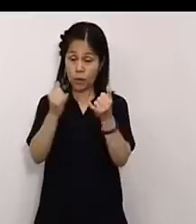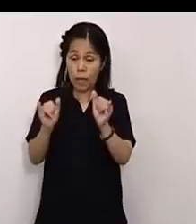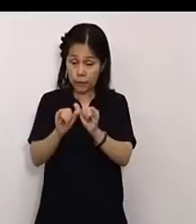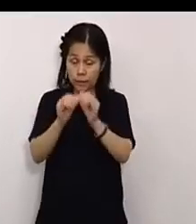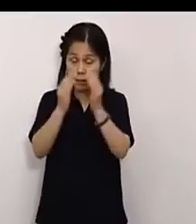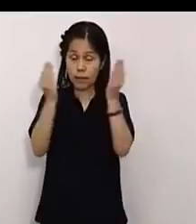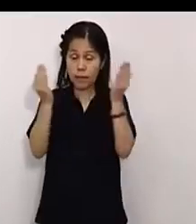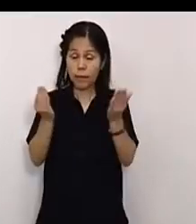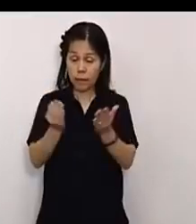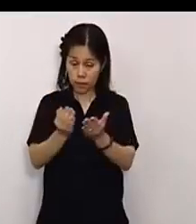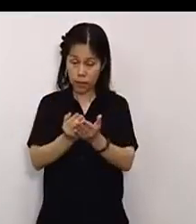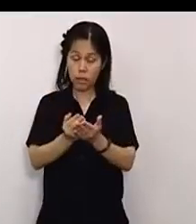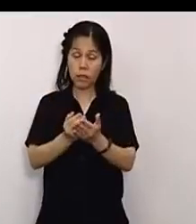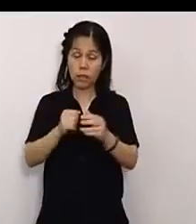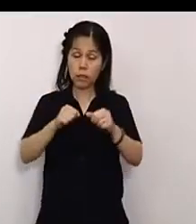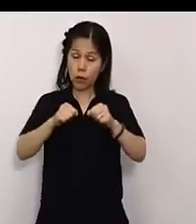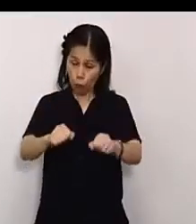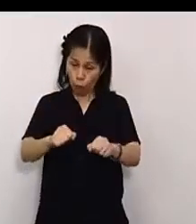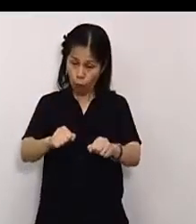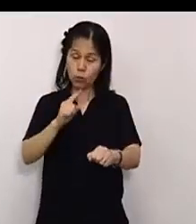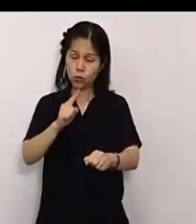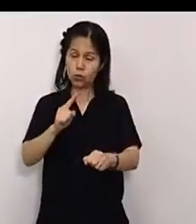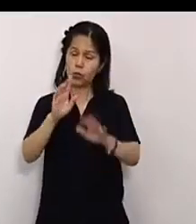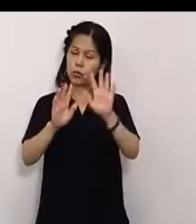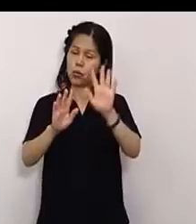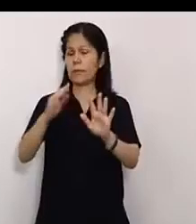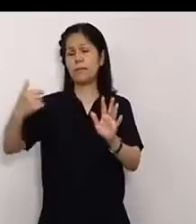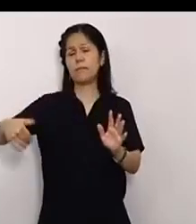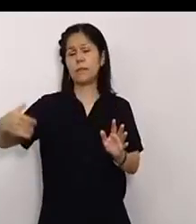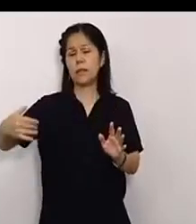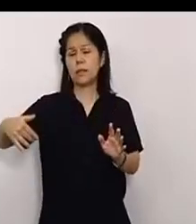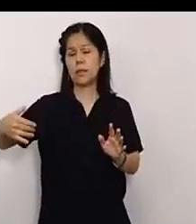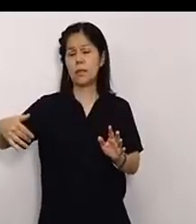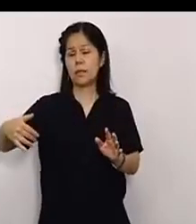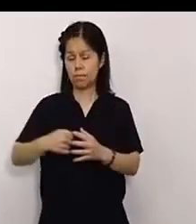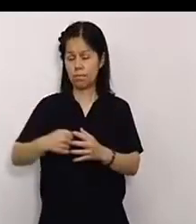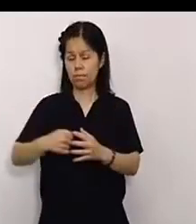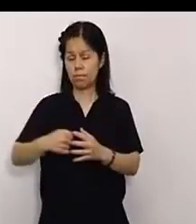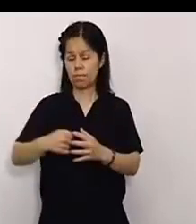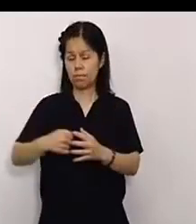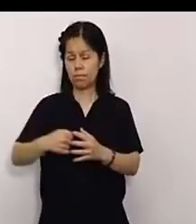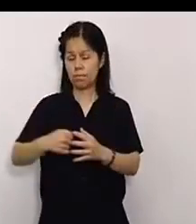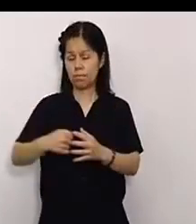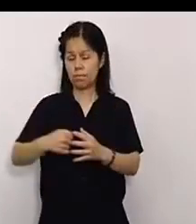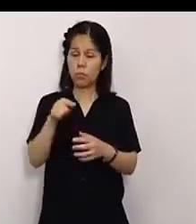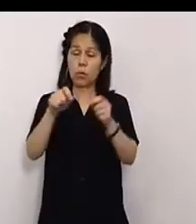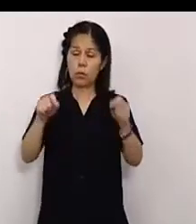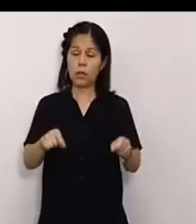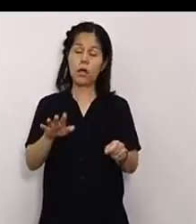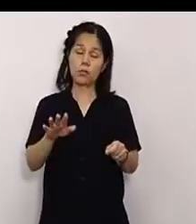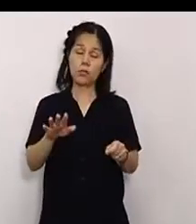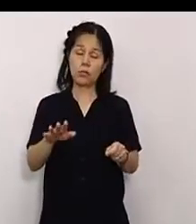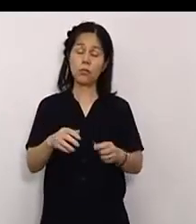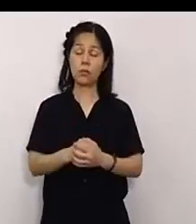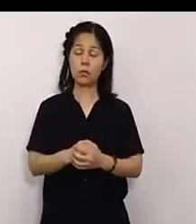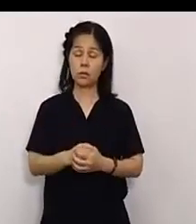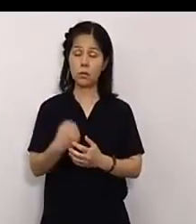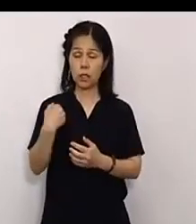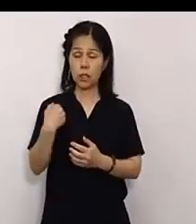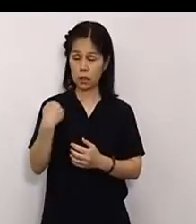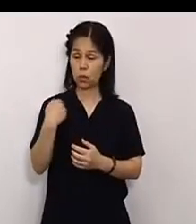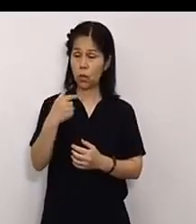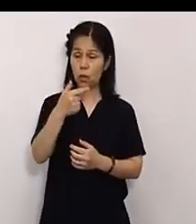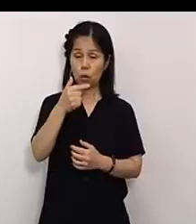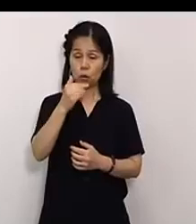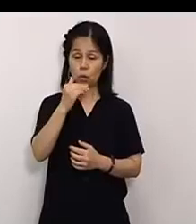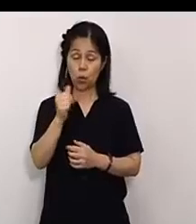組もうというふうにはなってないんですね。だからそういうところの問題、先ほど六号さんが子